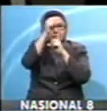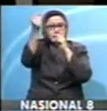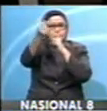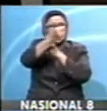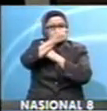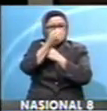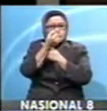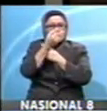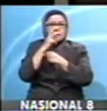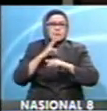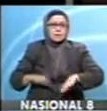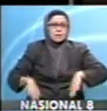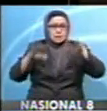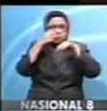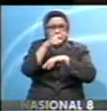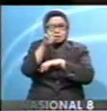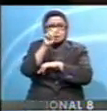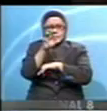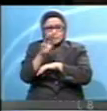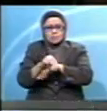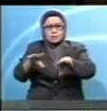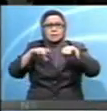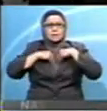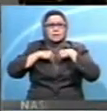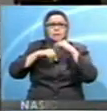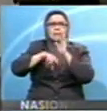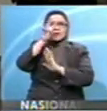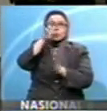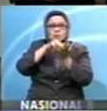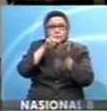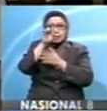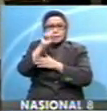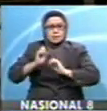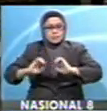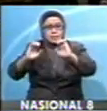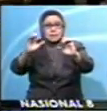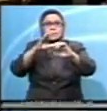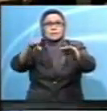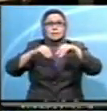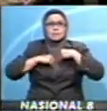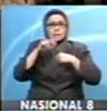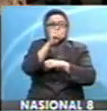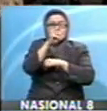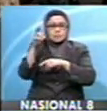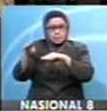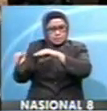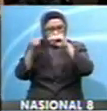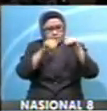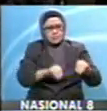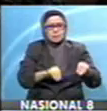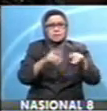husm menerima hampir 2000 kes kecemasan selain menerima lebih 200 pemindahan pesakit daripada